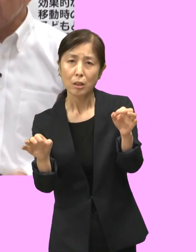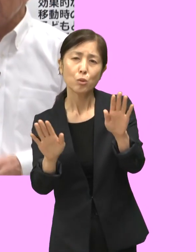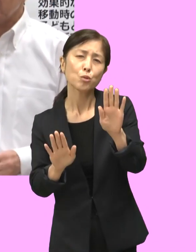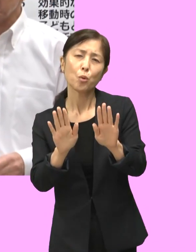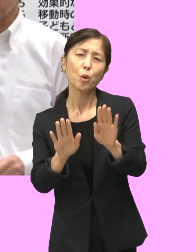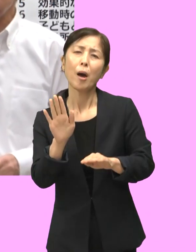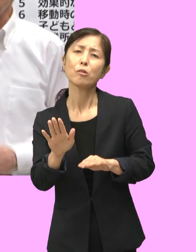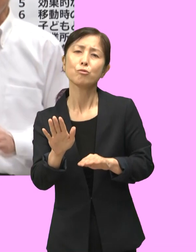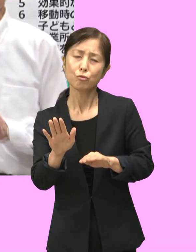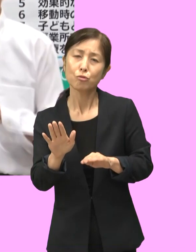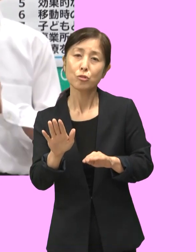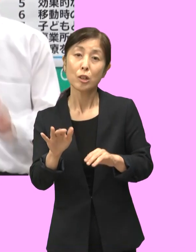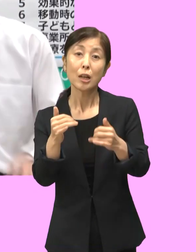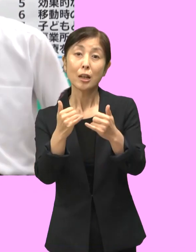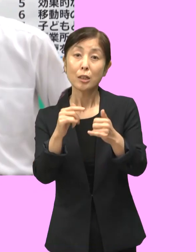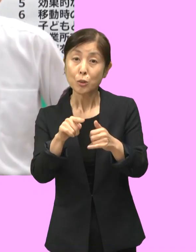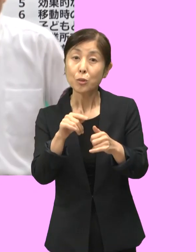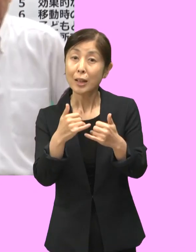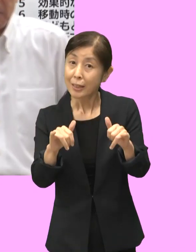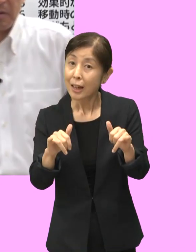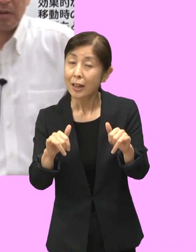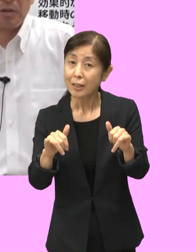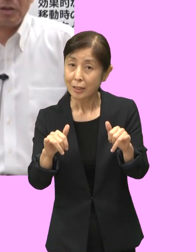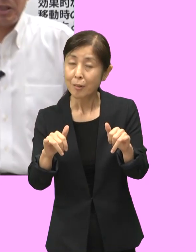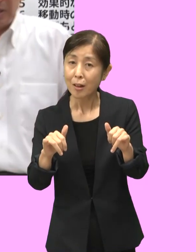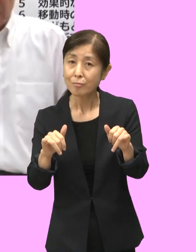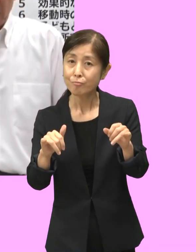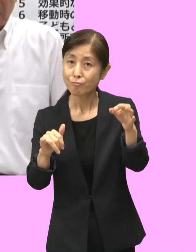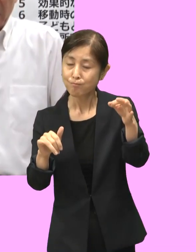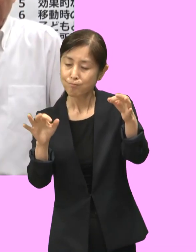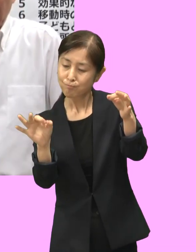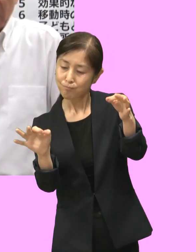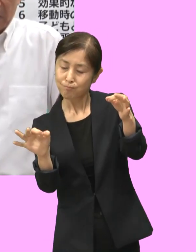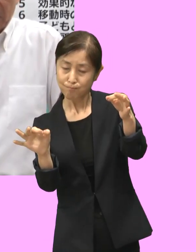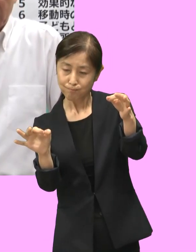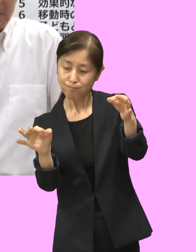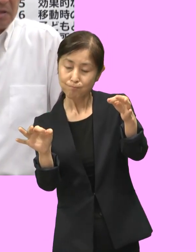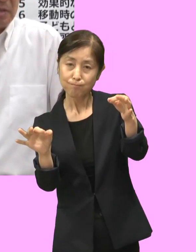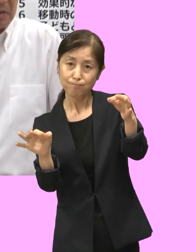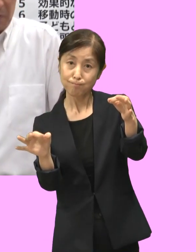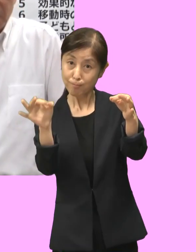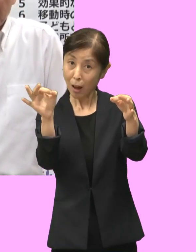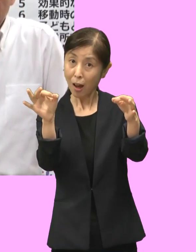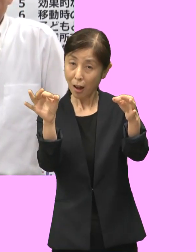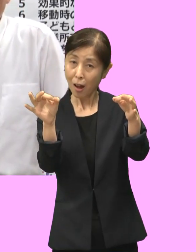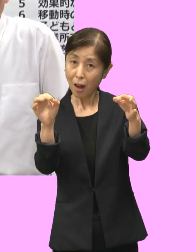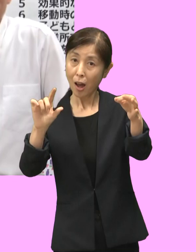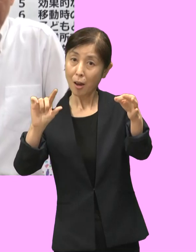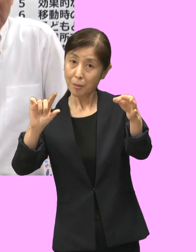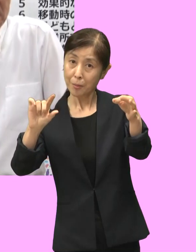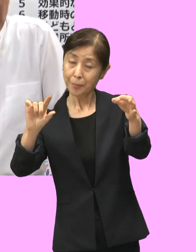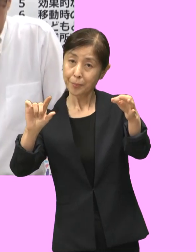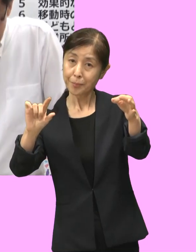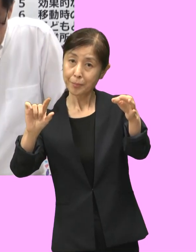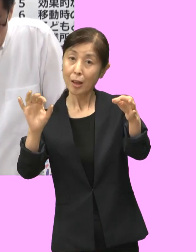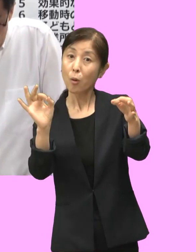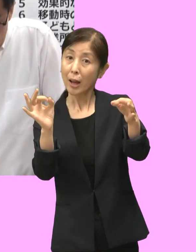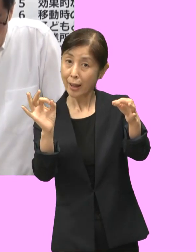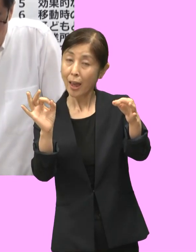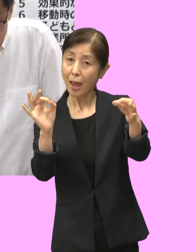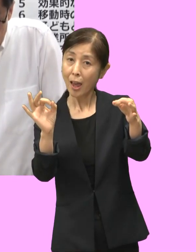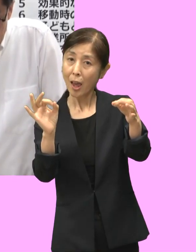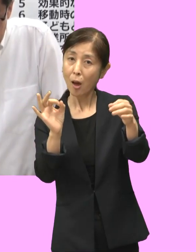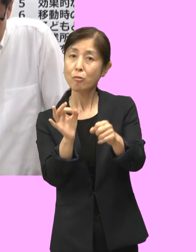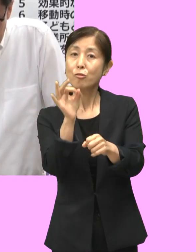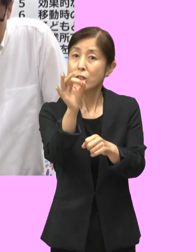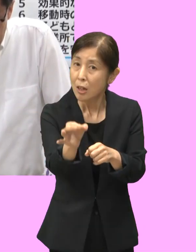ます。その方には失業手当に達するまでの差額が支